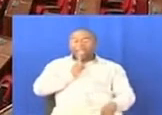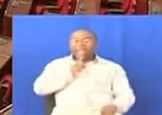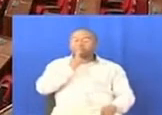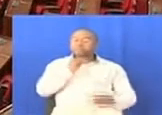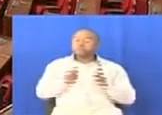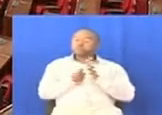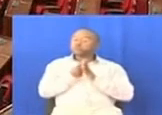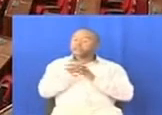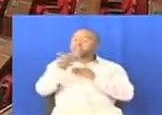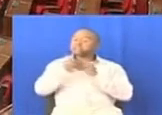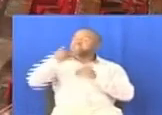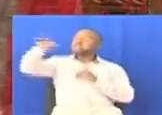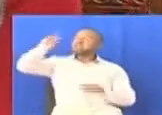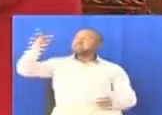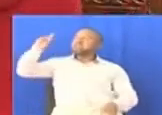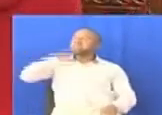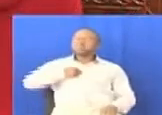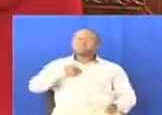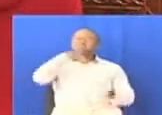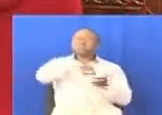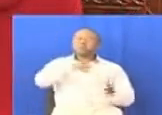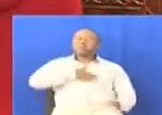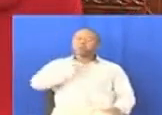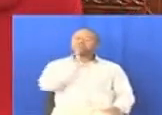huko juu.